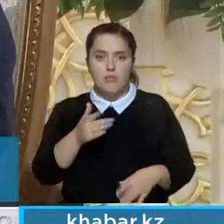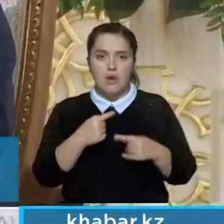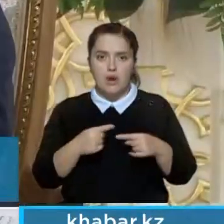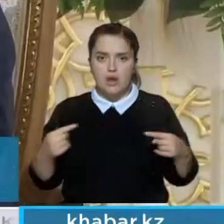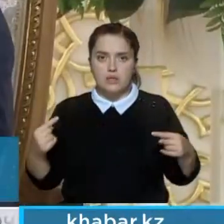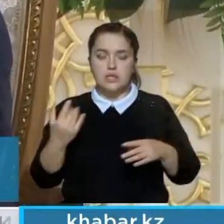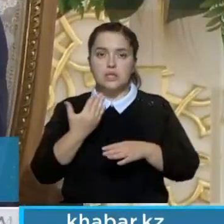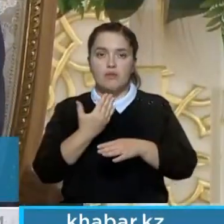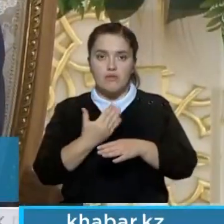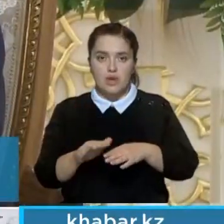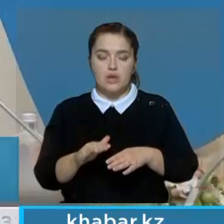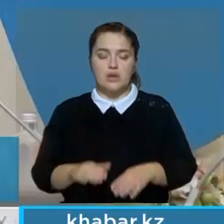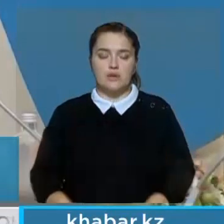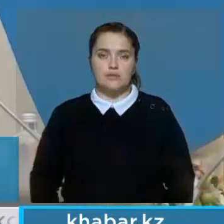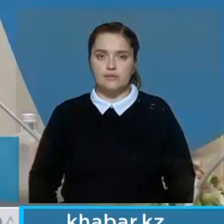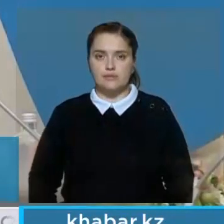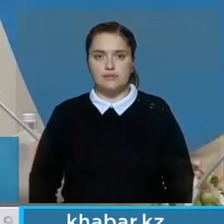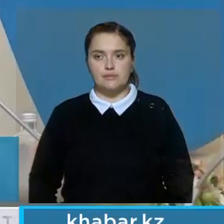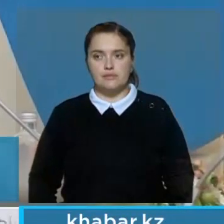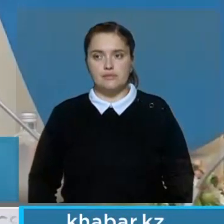разных сферах, в том числе в экономике.